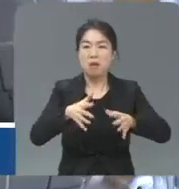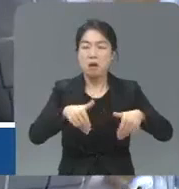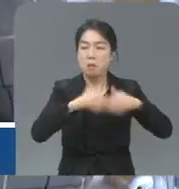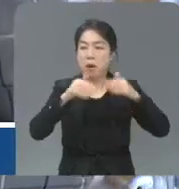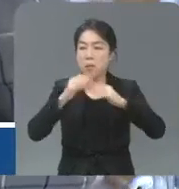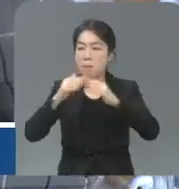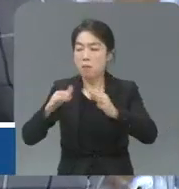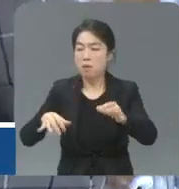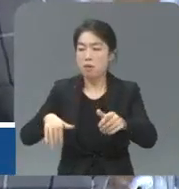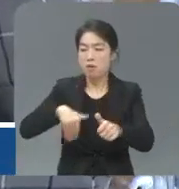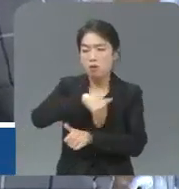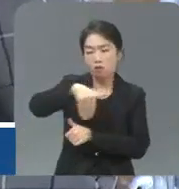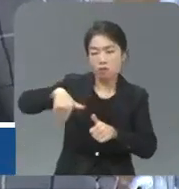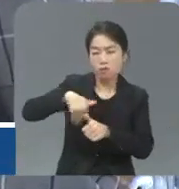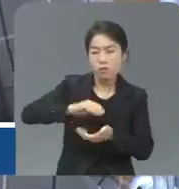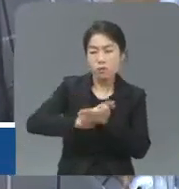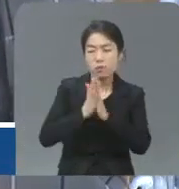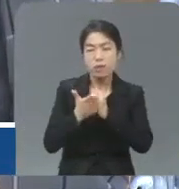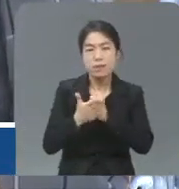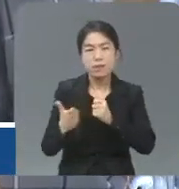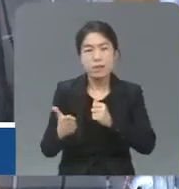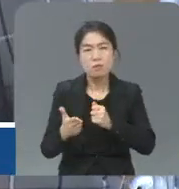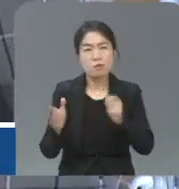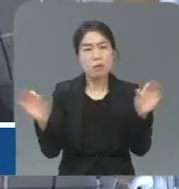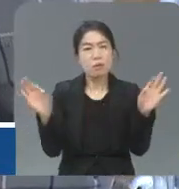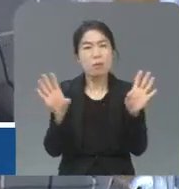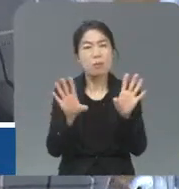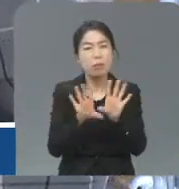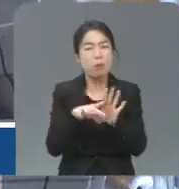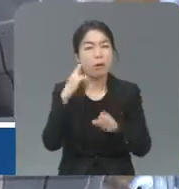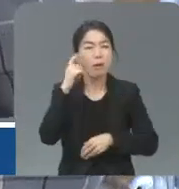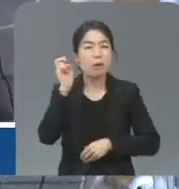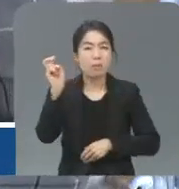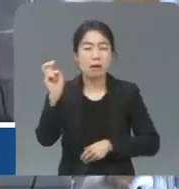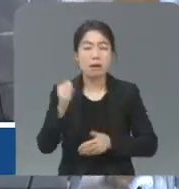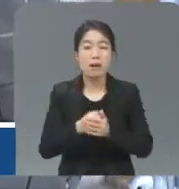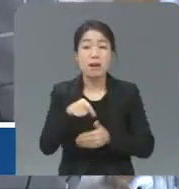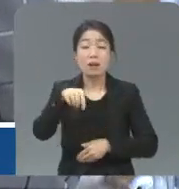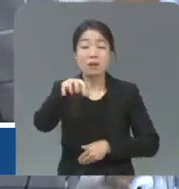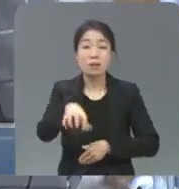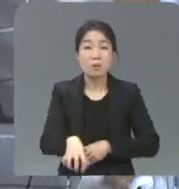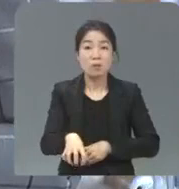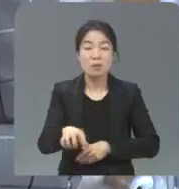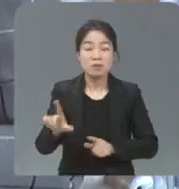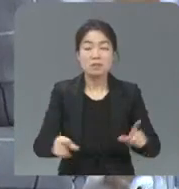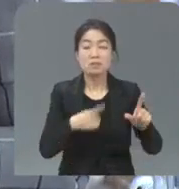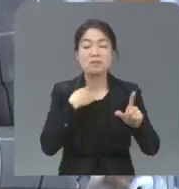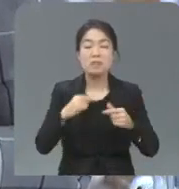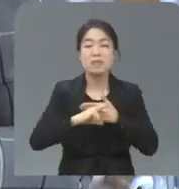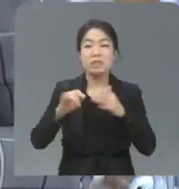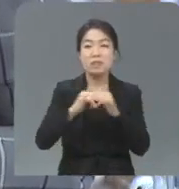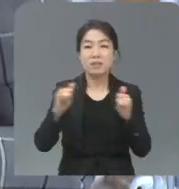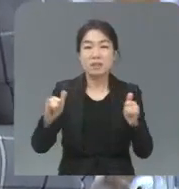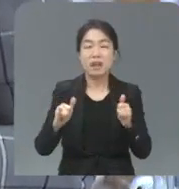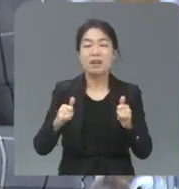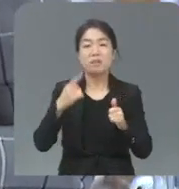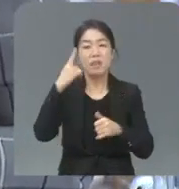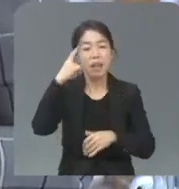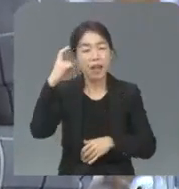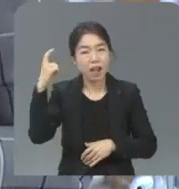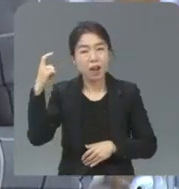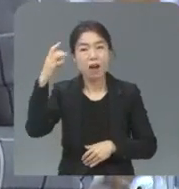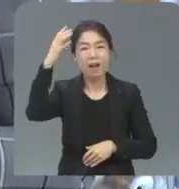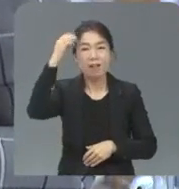유통업의 변화 속에 역사의 뒤안길로 사라지게 된 대구 백화점. 이 공간에서 보낸 지역민들의 기억과 추억도